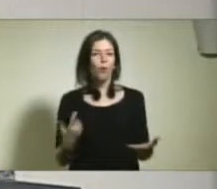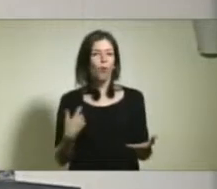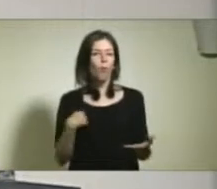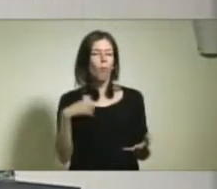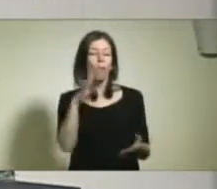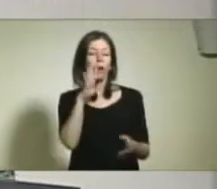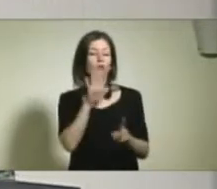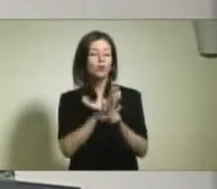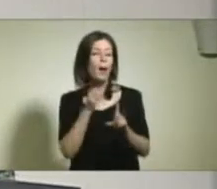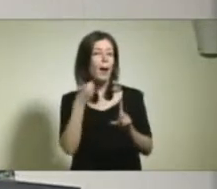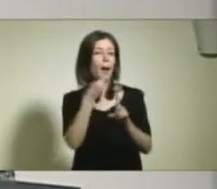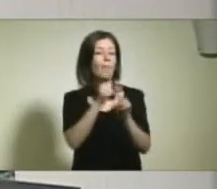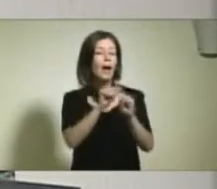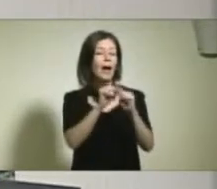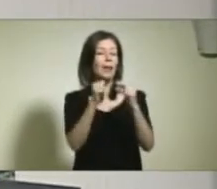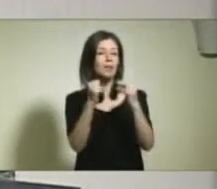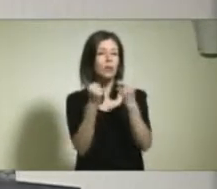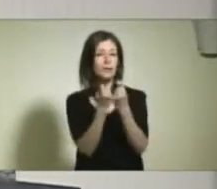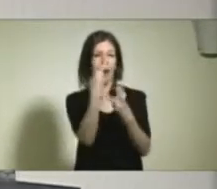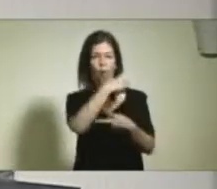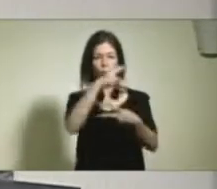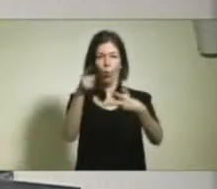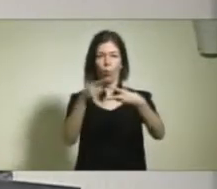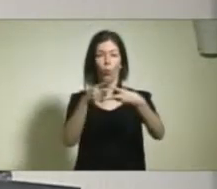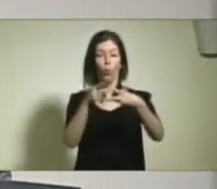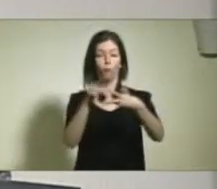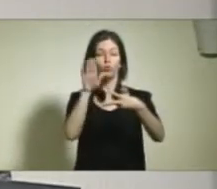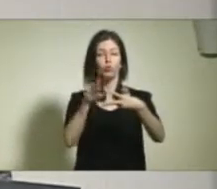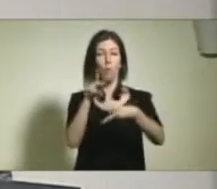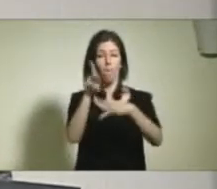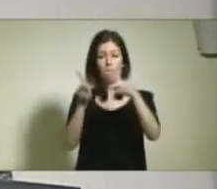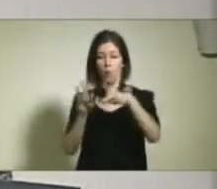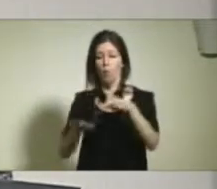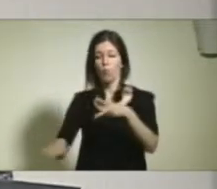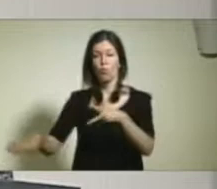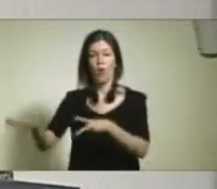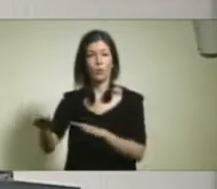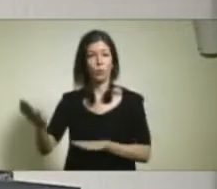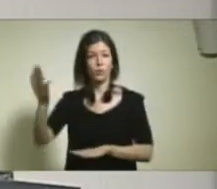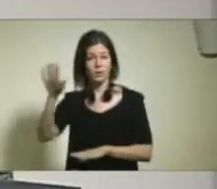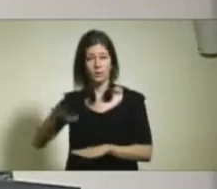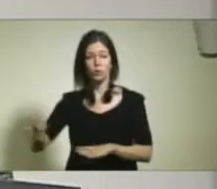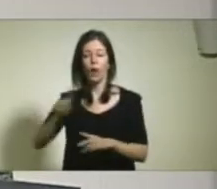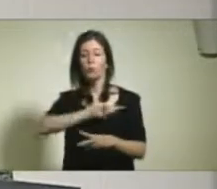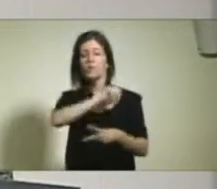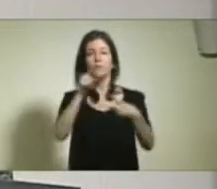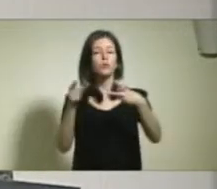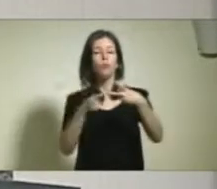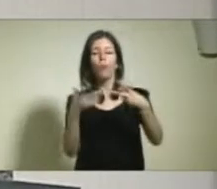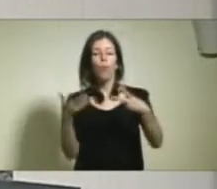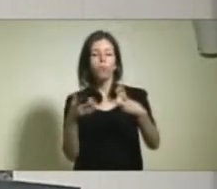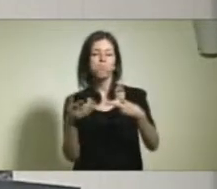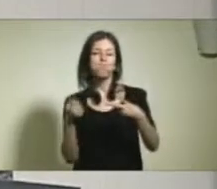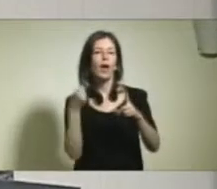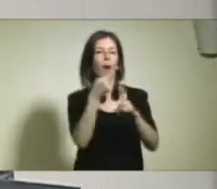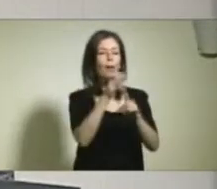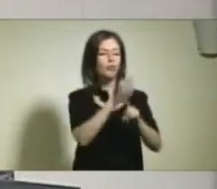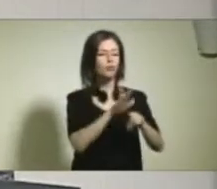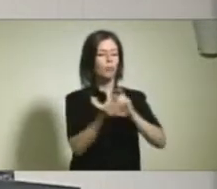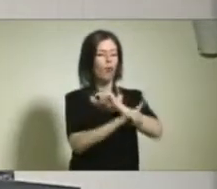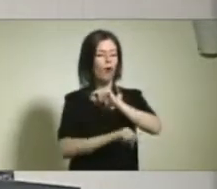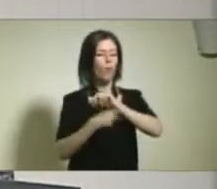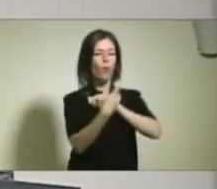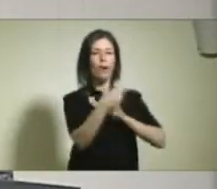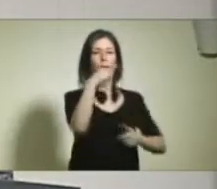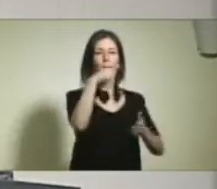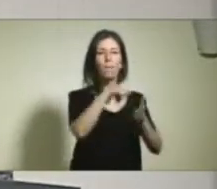une sur les citoyens et la population, et l'autre aussi les conséquences que ça a eu sur le personnel de la Poste et